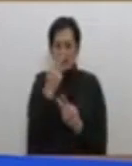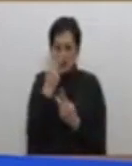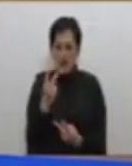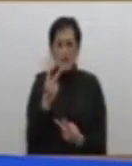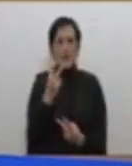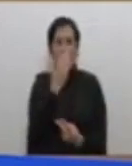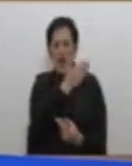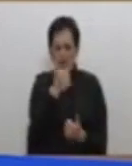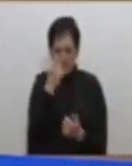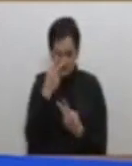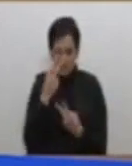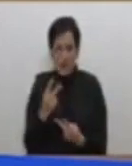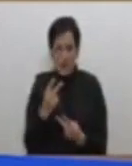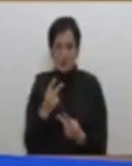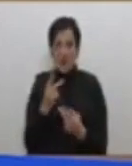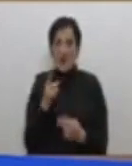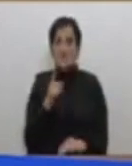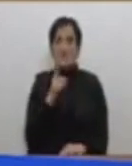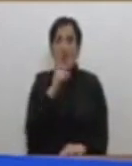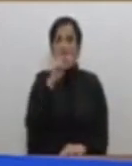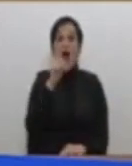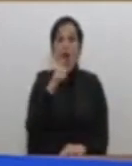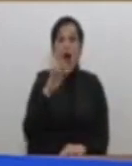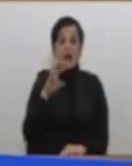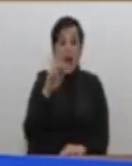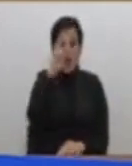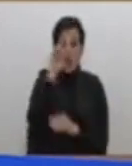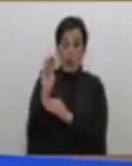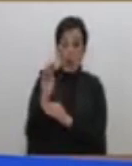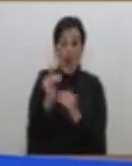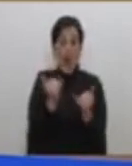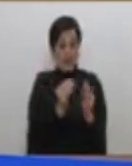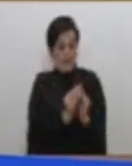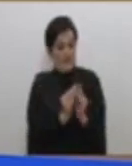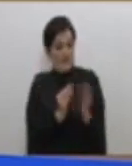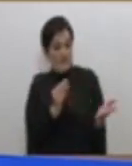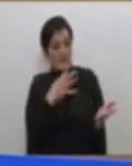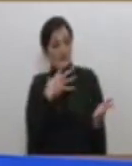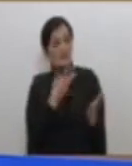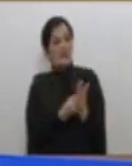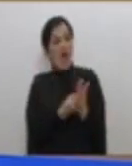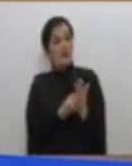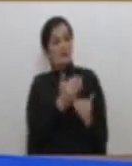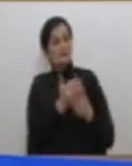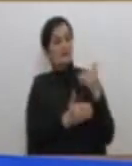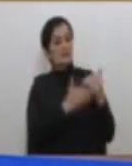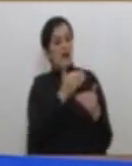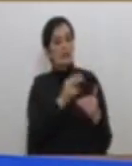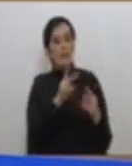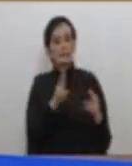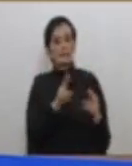რომ ჰააგაზე ჯერ ხელისუფლებას აკრიტიკებდნენ, ხოლო ახლა იგივე საქმე საკუთარ წარმატებად მონათლეს.